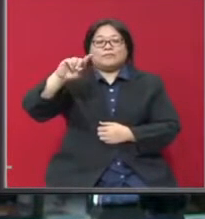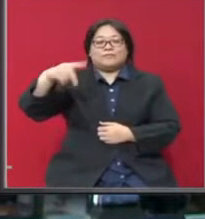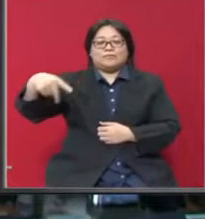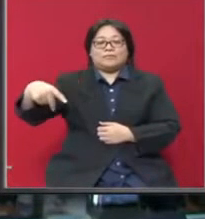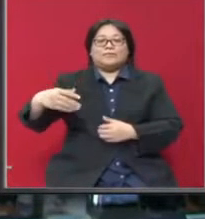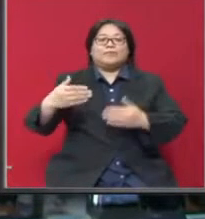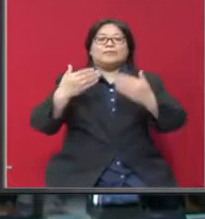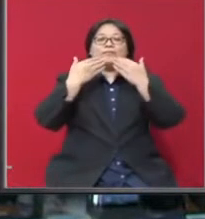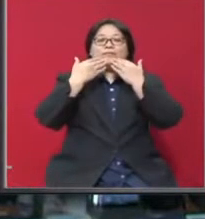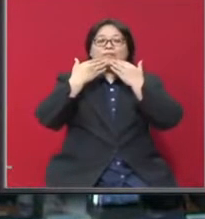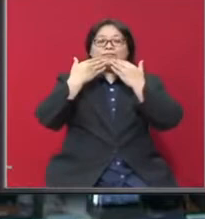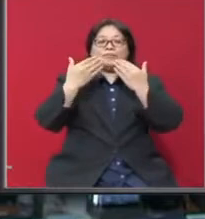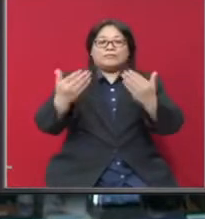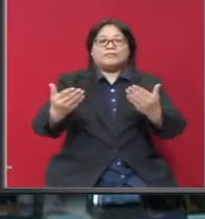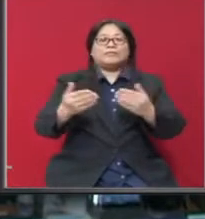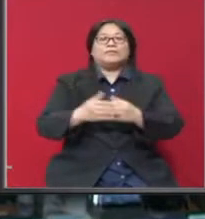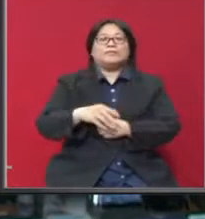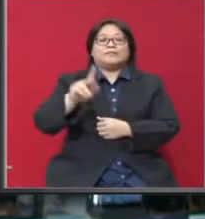makasih